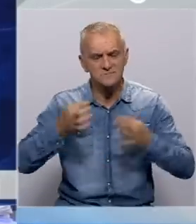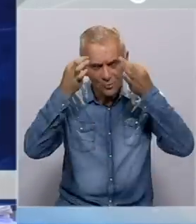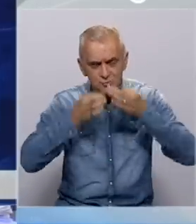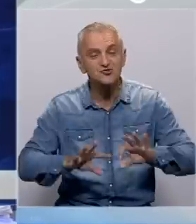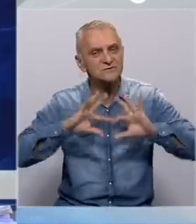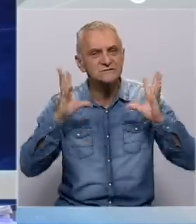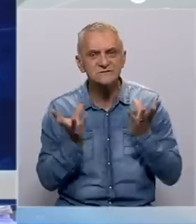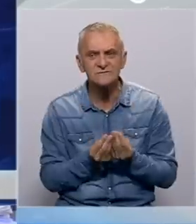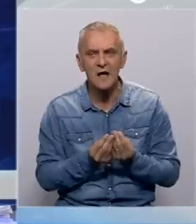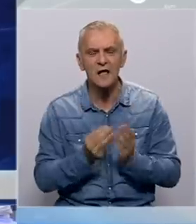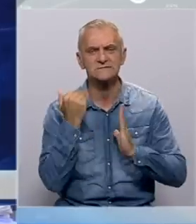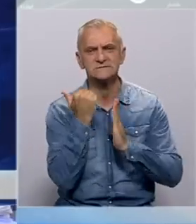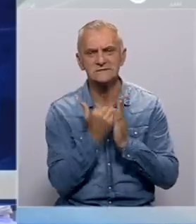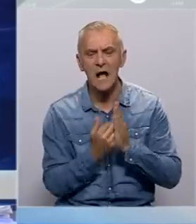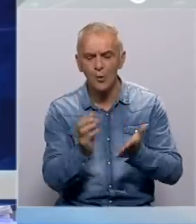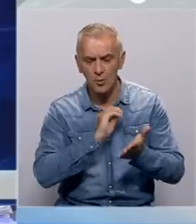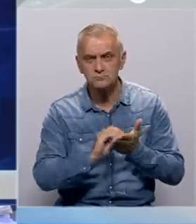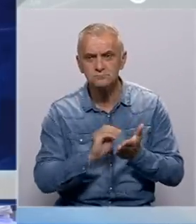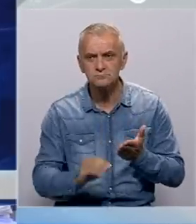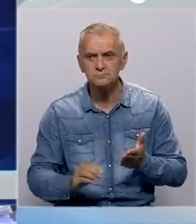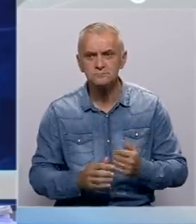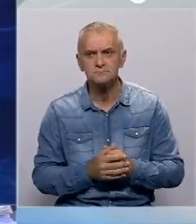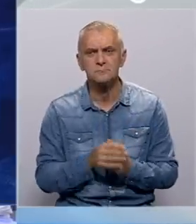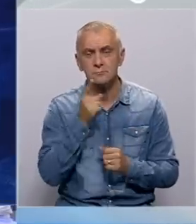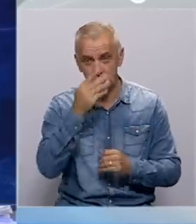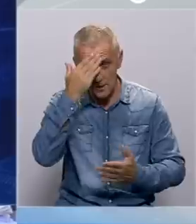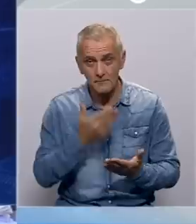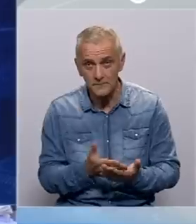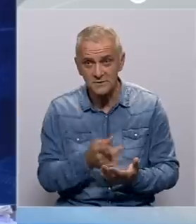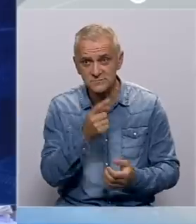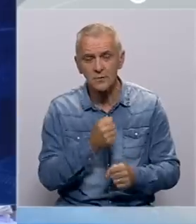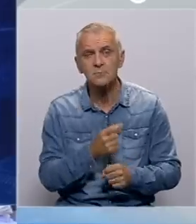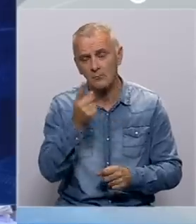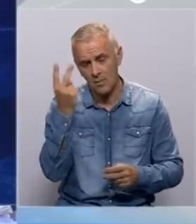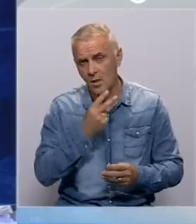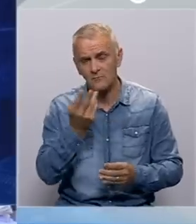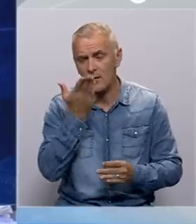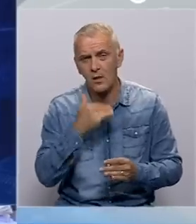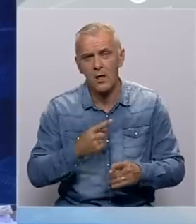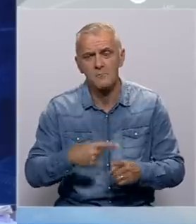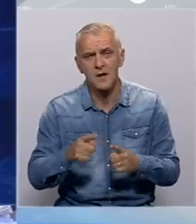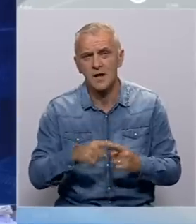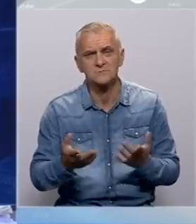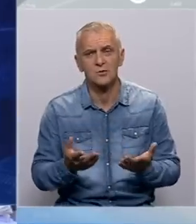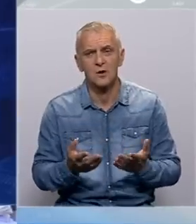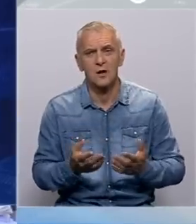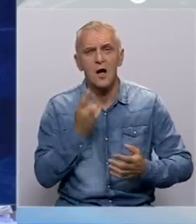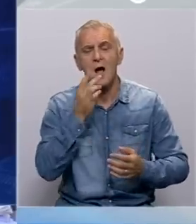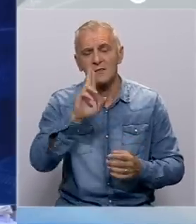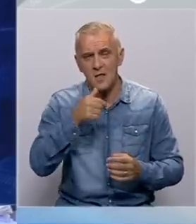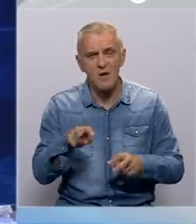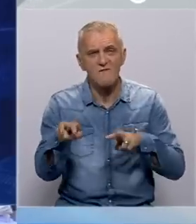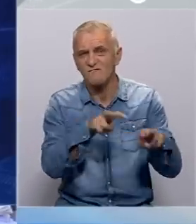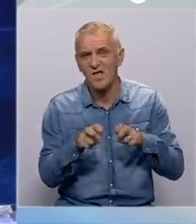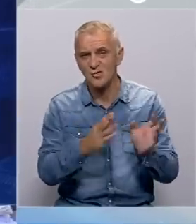sve zakonom propisane. Ona je priznala je to. Naravno, nema razloga kada imamo, evo i